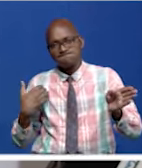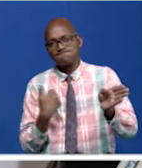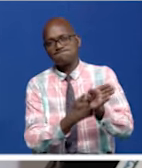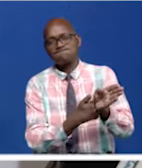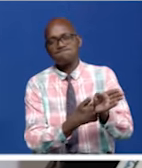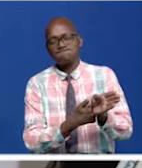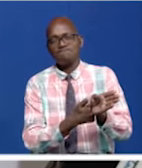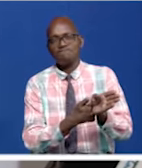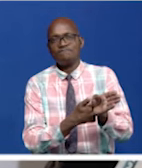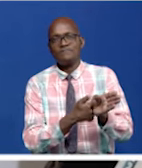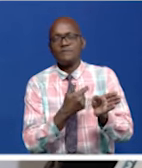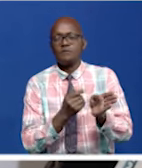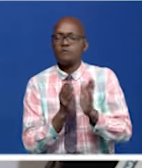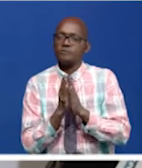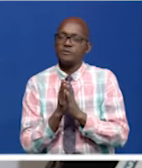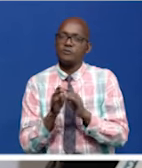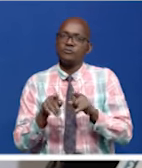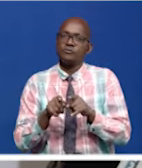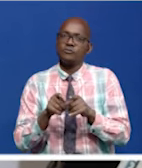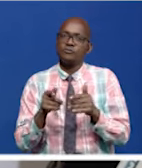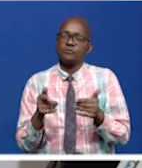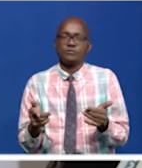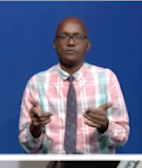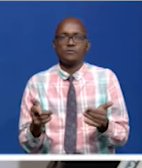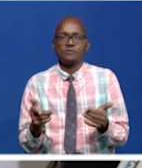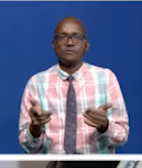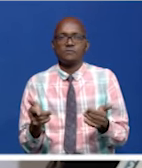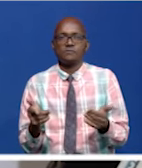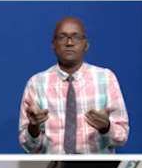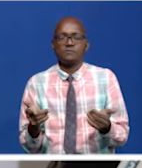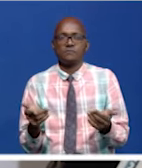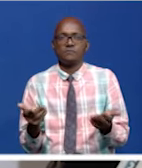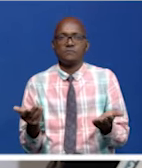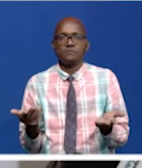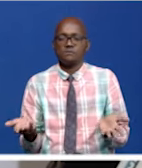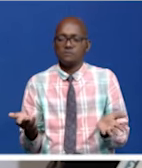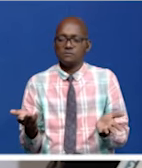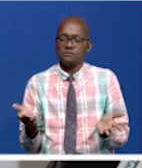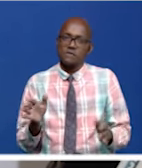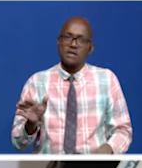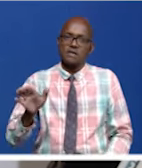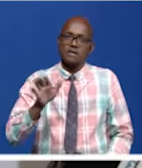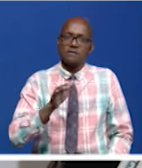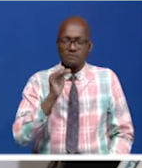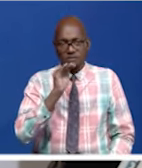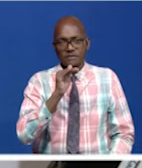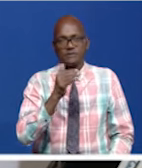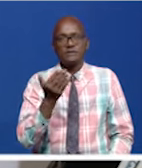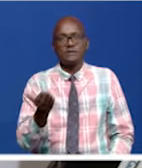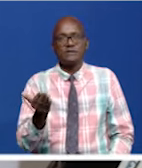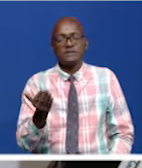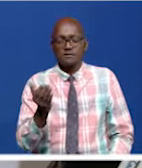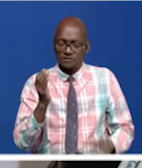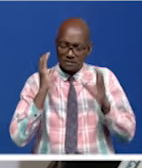tunatoa Wito kwa ndugu ambao walikuwa na ndugu zao walikuwa wamesafiri